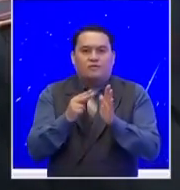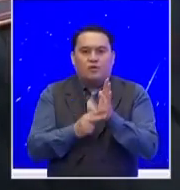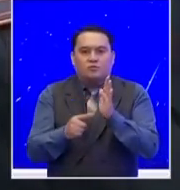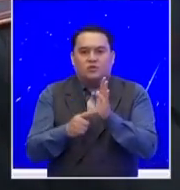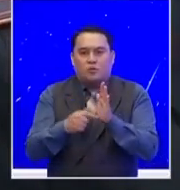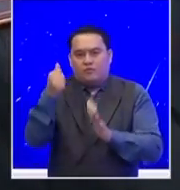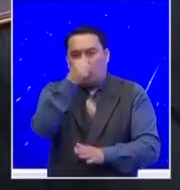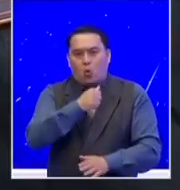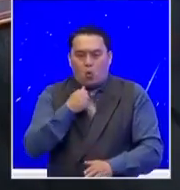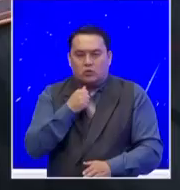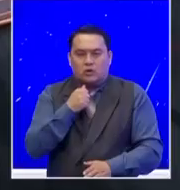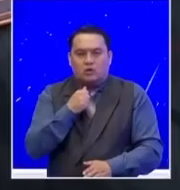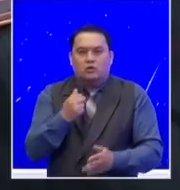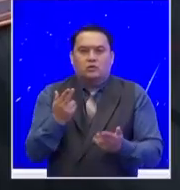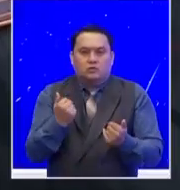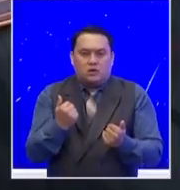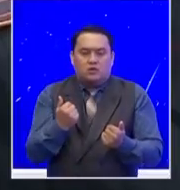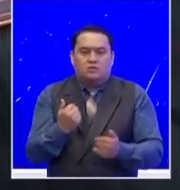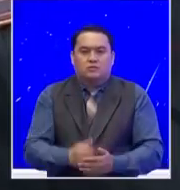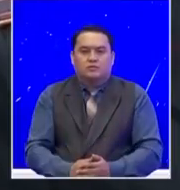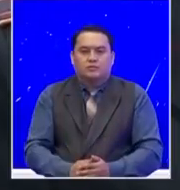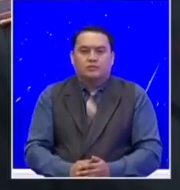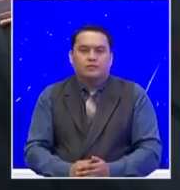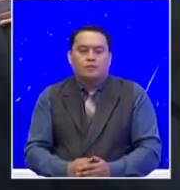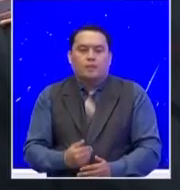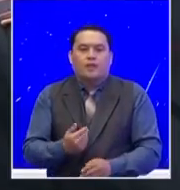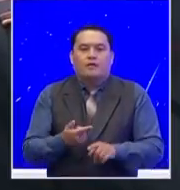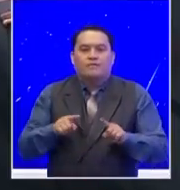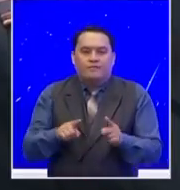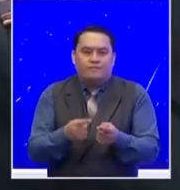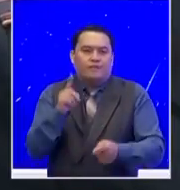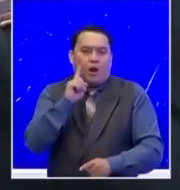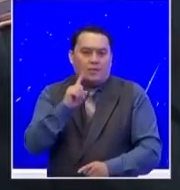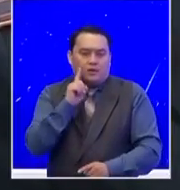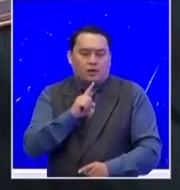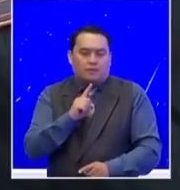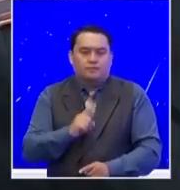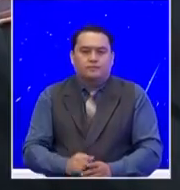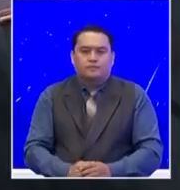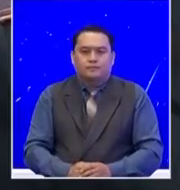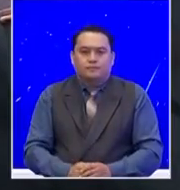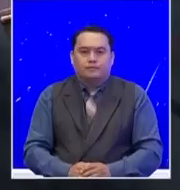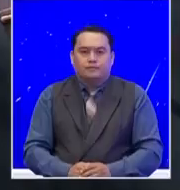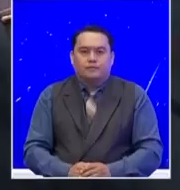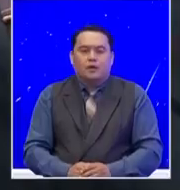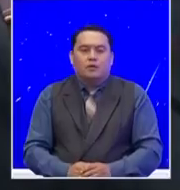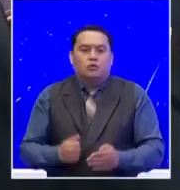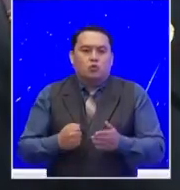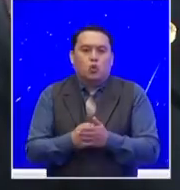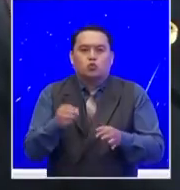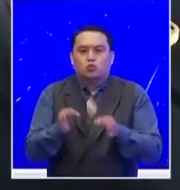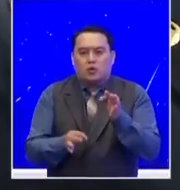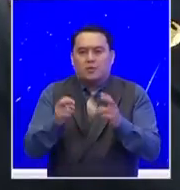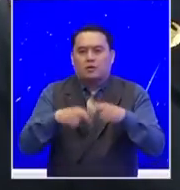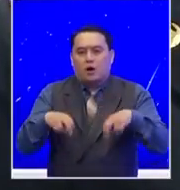1987 года рождения, который дал признательные показания. Подозреваемый водворен в изолятор временного содержания. В рамках досудебного